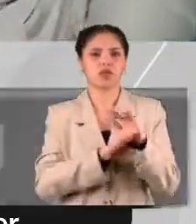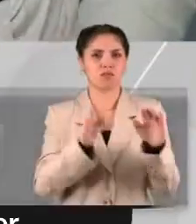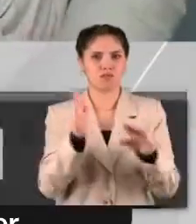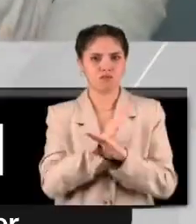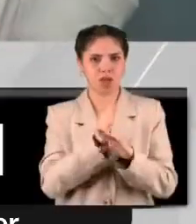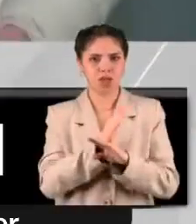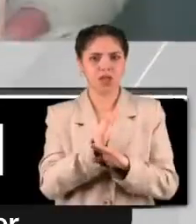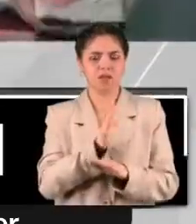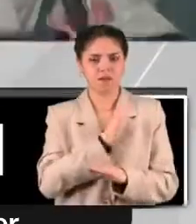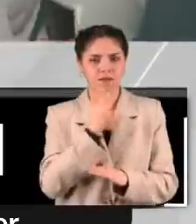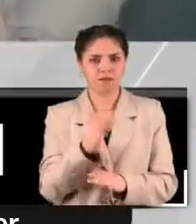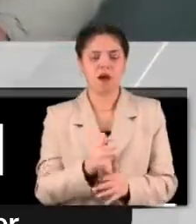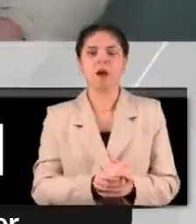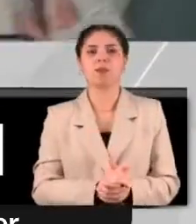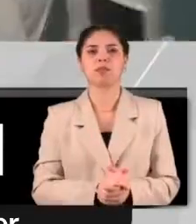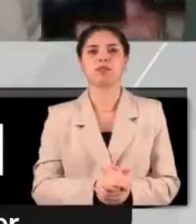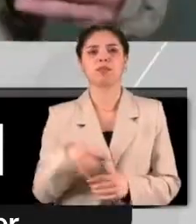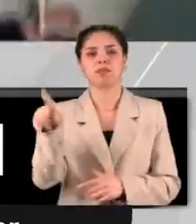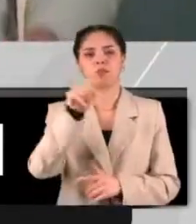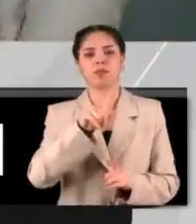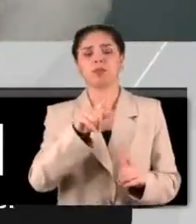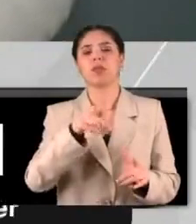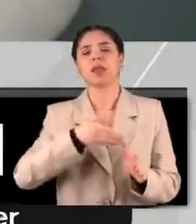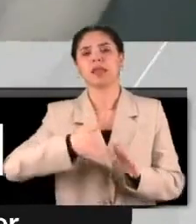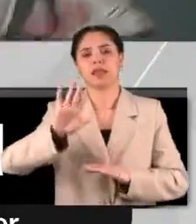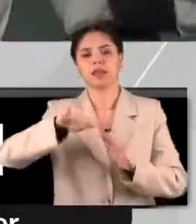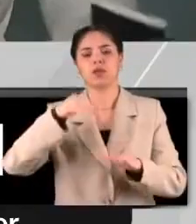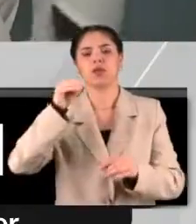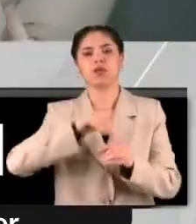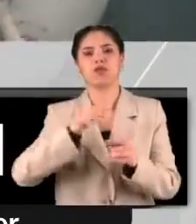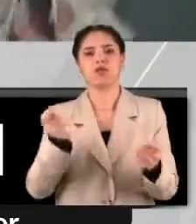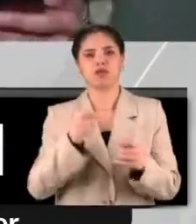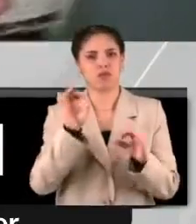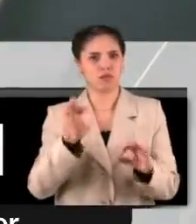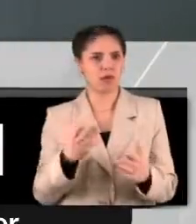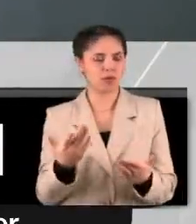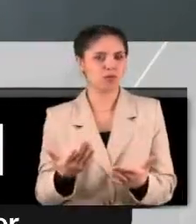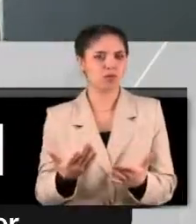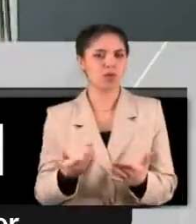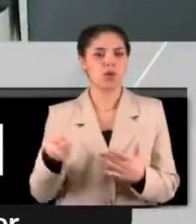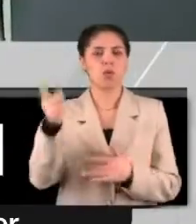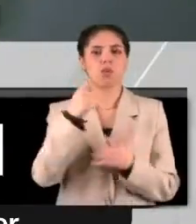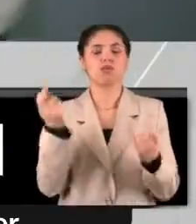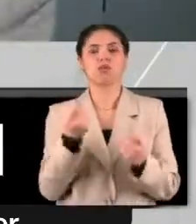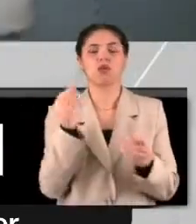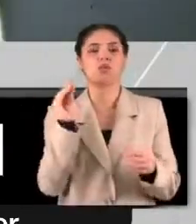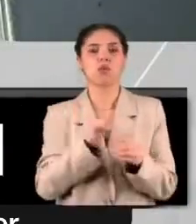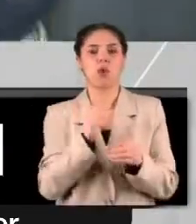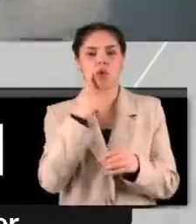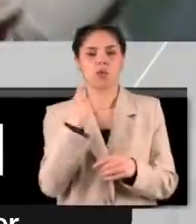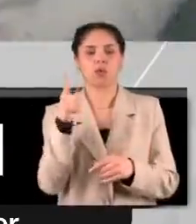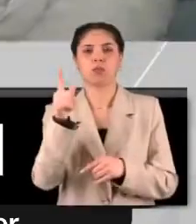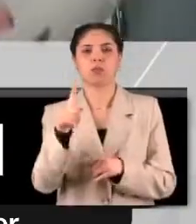tıbbi malzemeler vardı. Onlar tahliye edildi. Onlar tahliye edildikten sonra içeride ummalı bir çalışma başladı. Ve o çalışmanın neticesinde